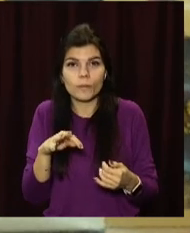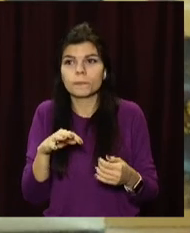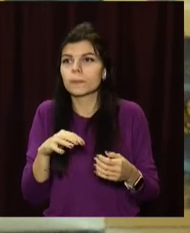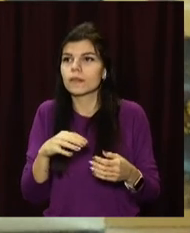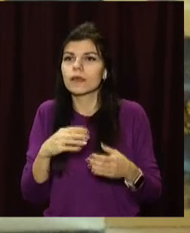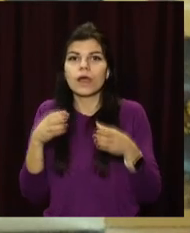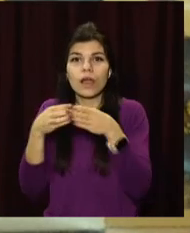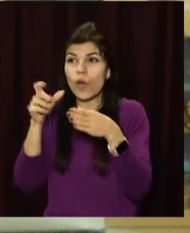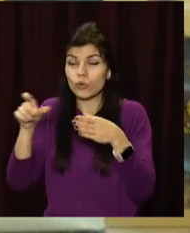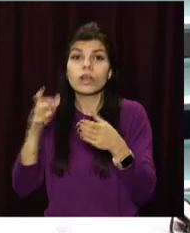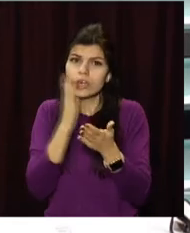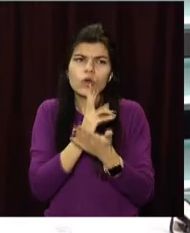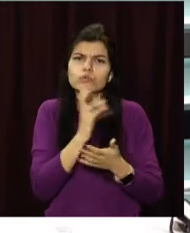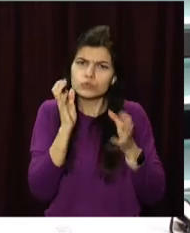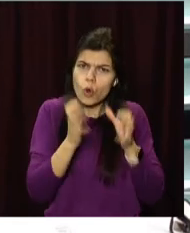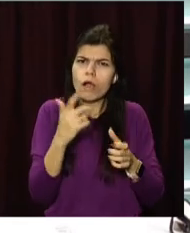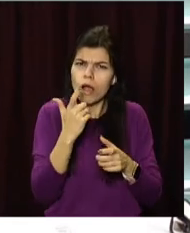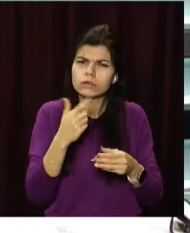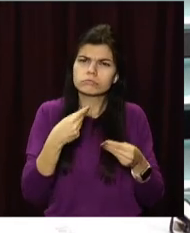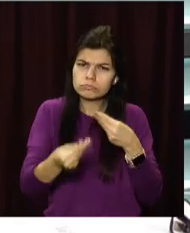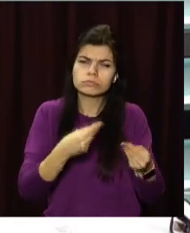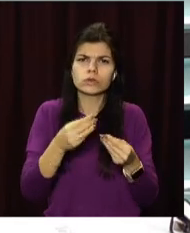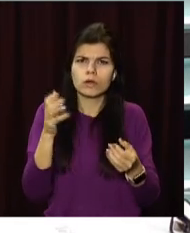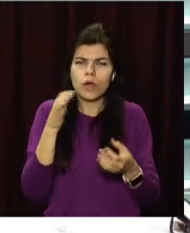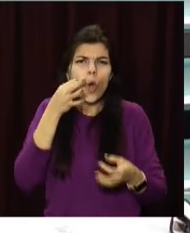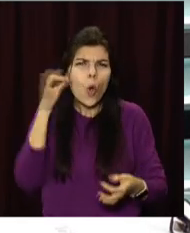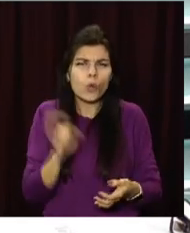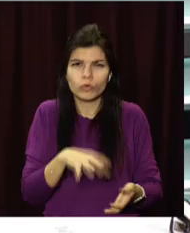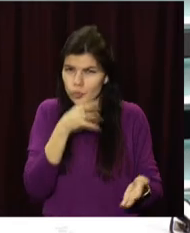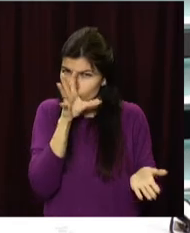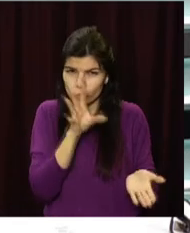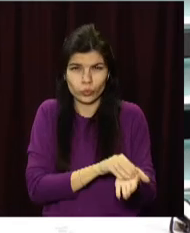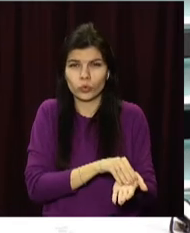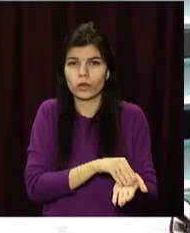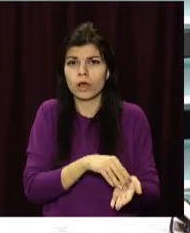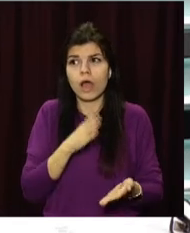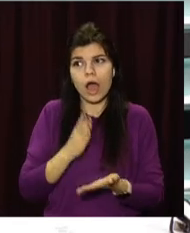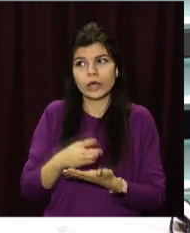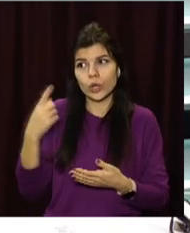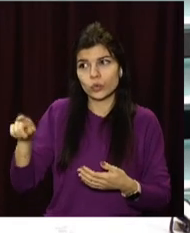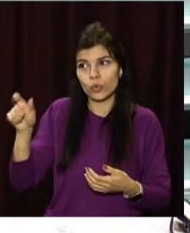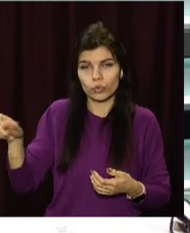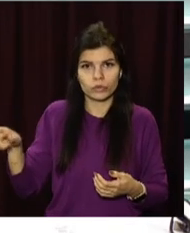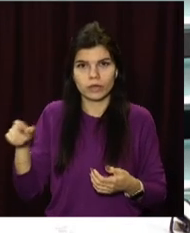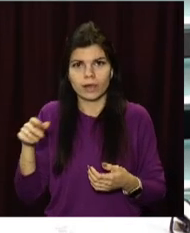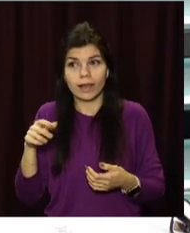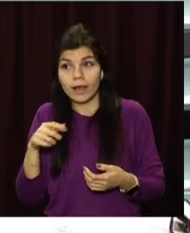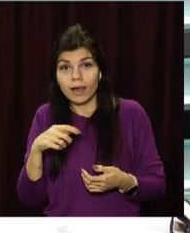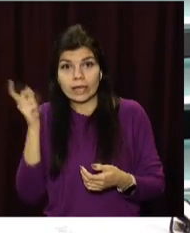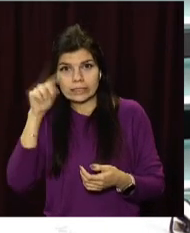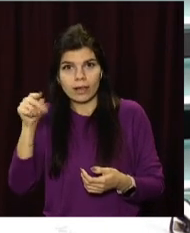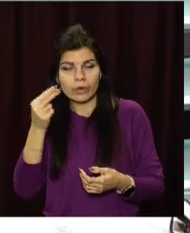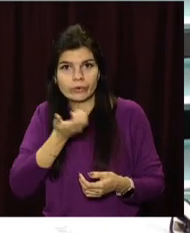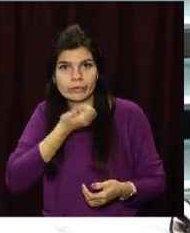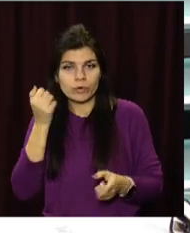Це компанії, які роками працюють. Як тільки ці компанії відчують на собі відтік клієнтів, які будуть шукати для